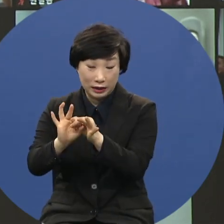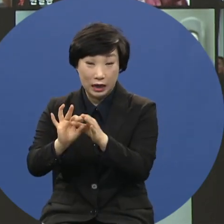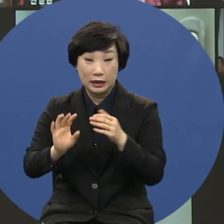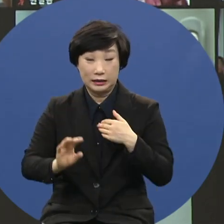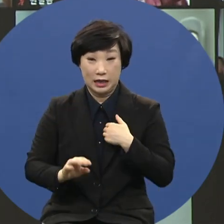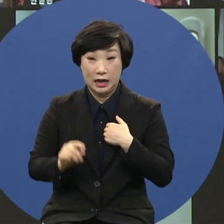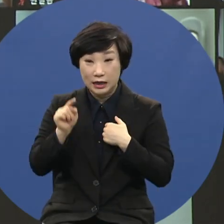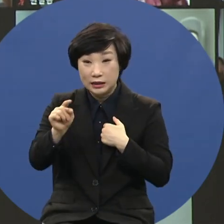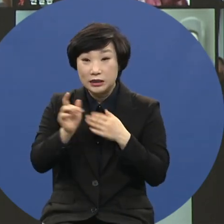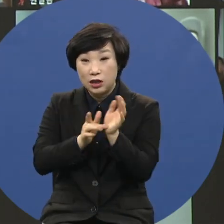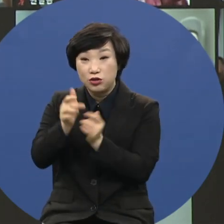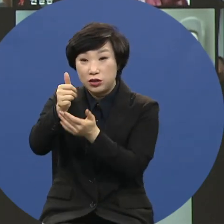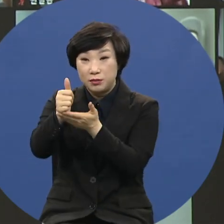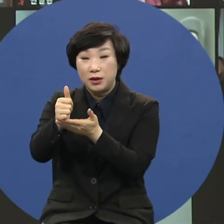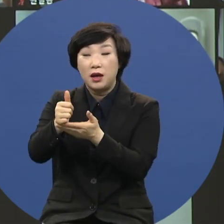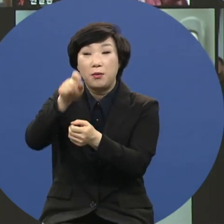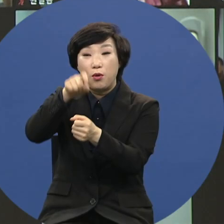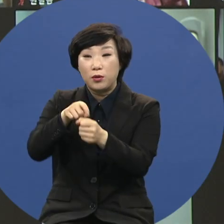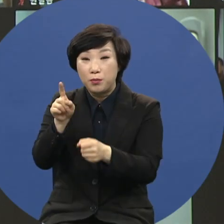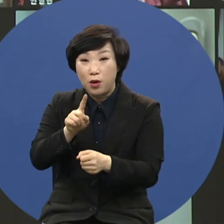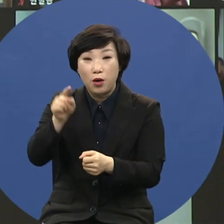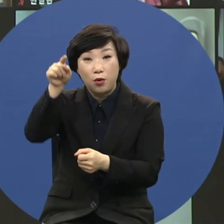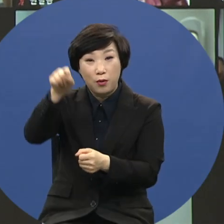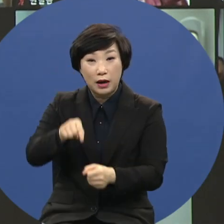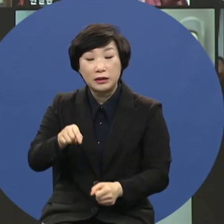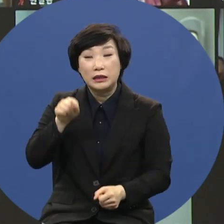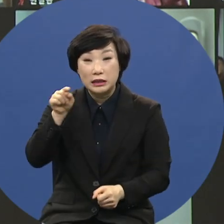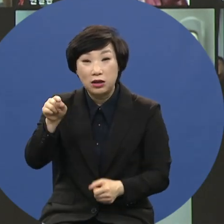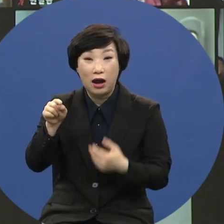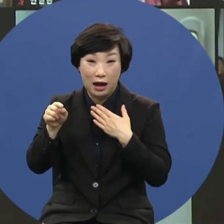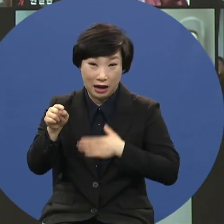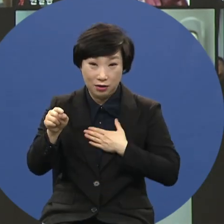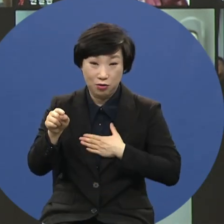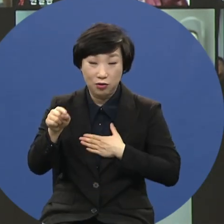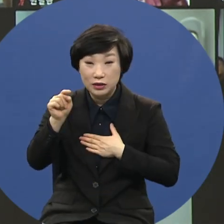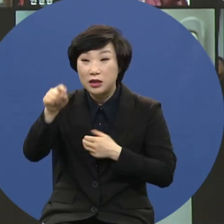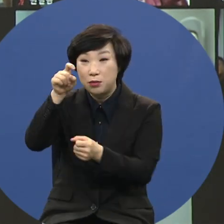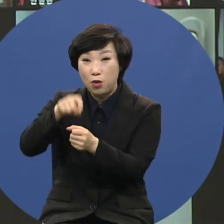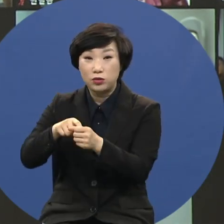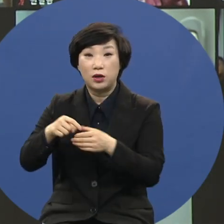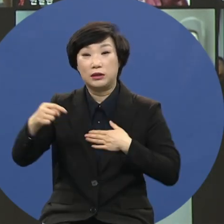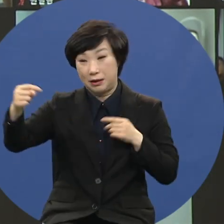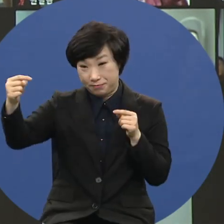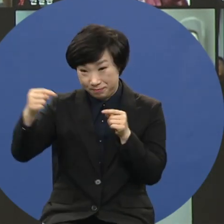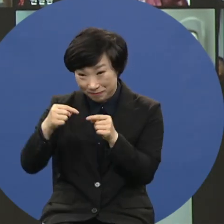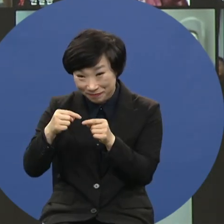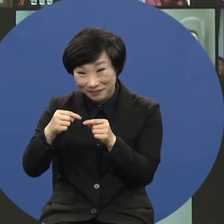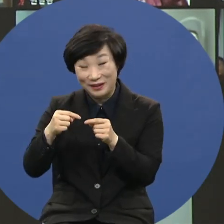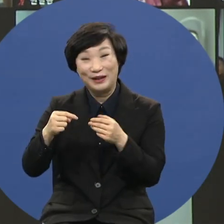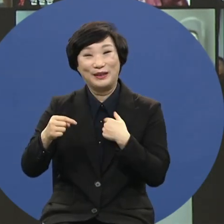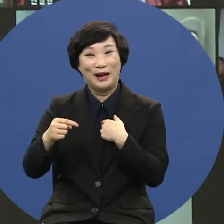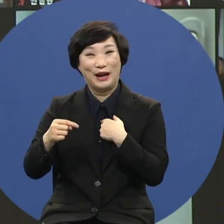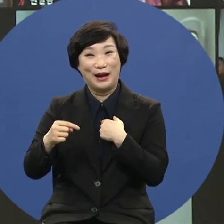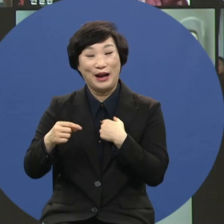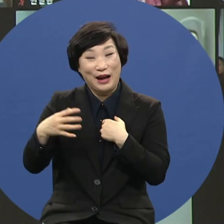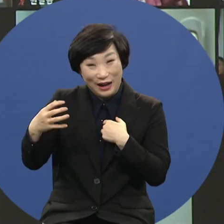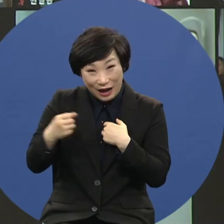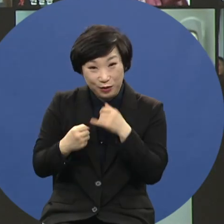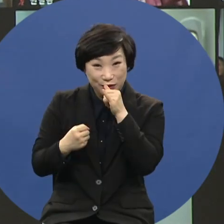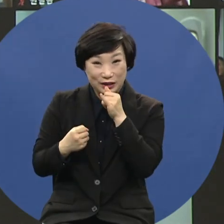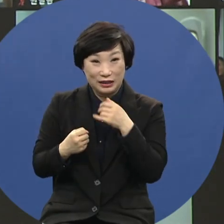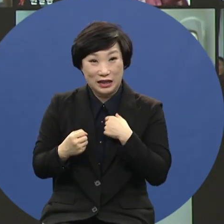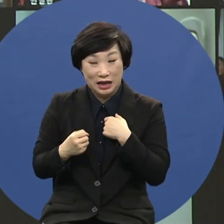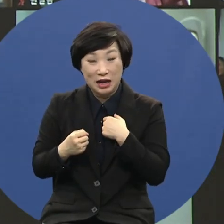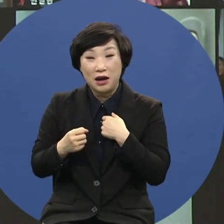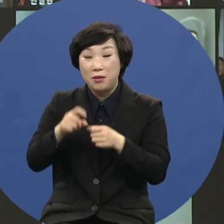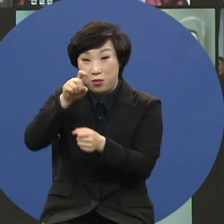내가 그 예수가 무슨 목적으로 왔느냐를 알고 그 목적이 내게 있다.